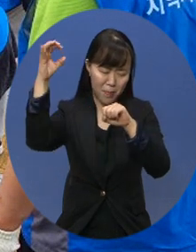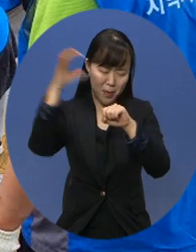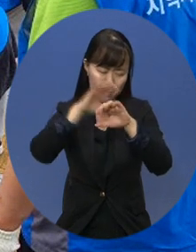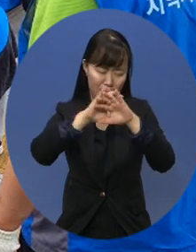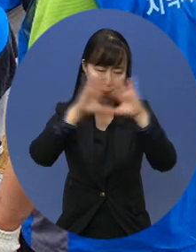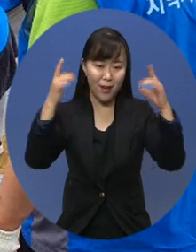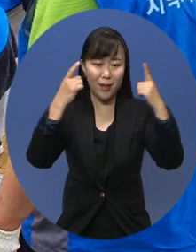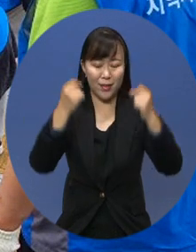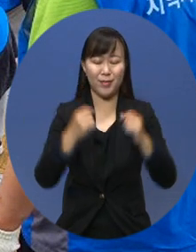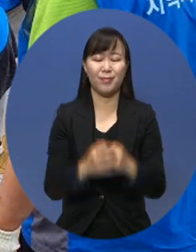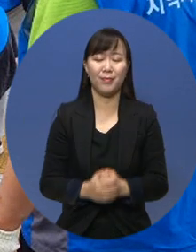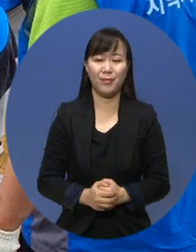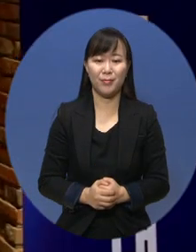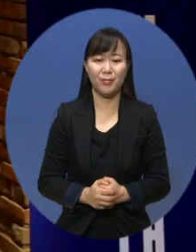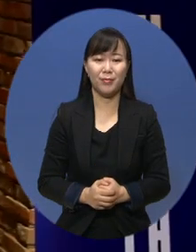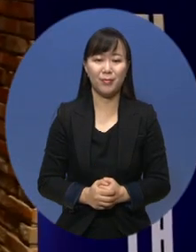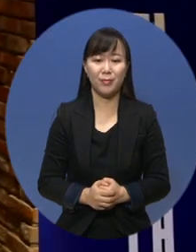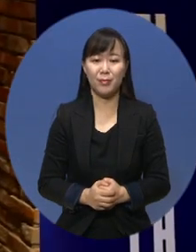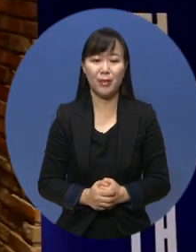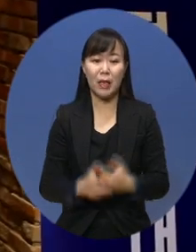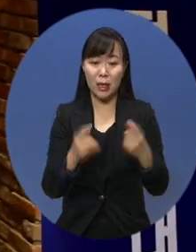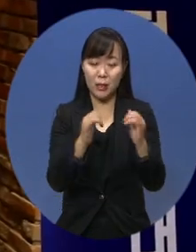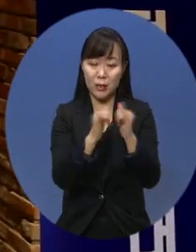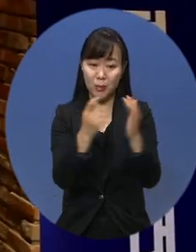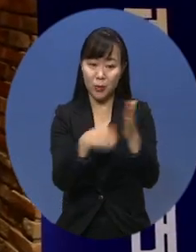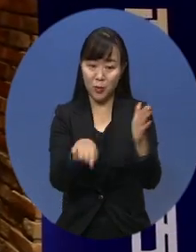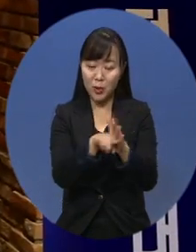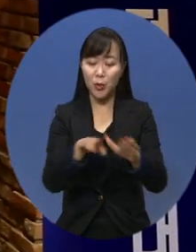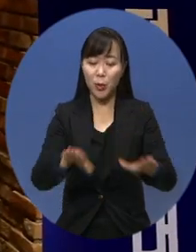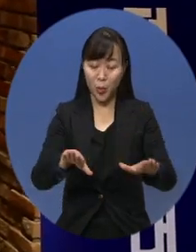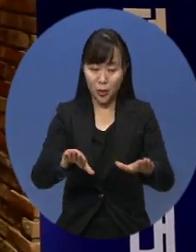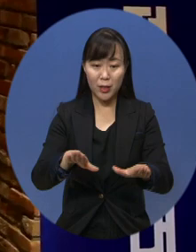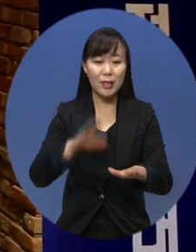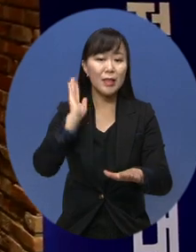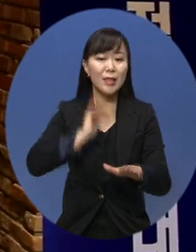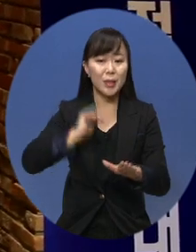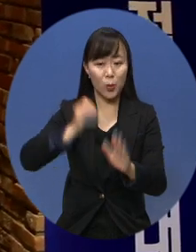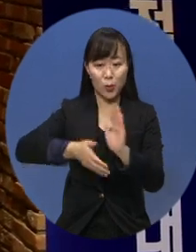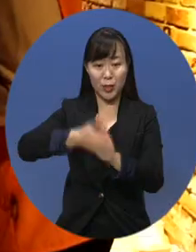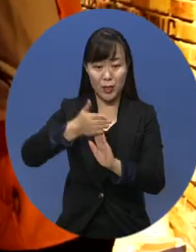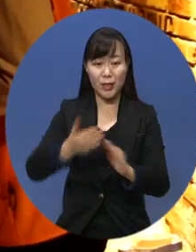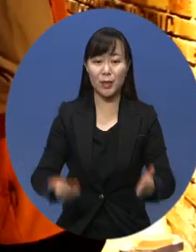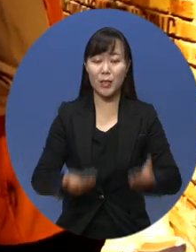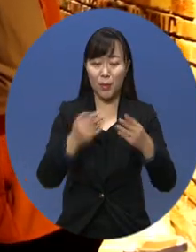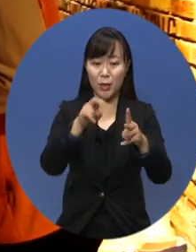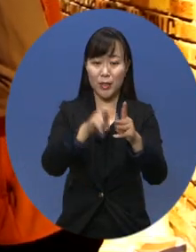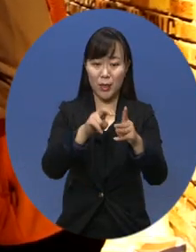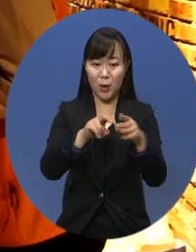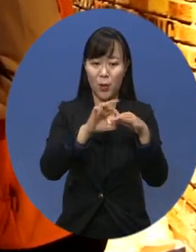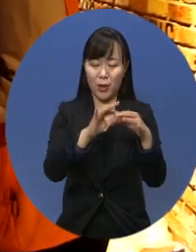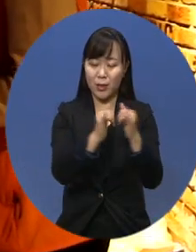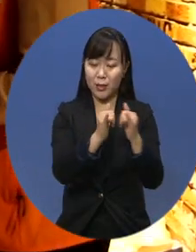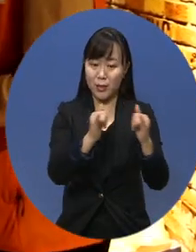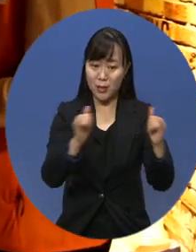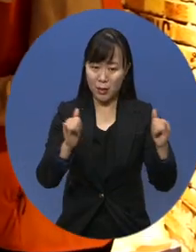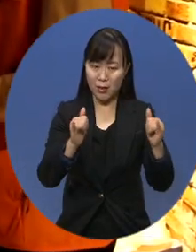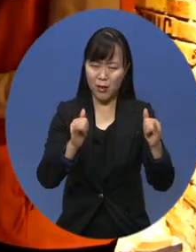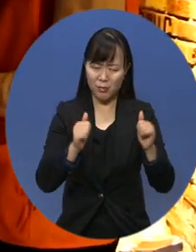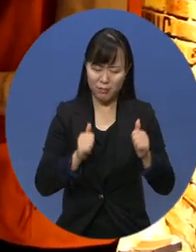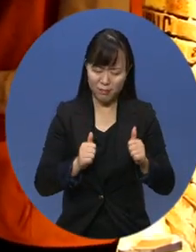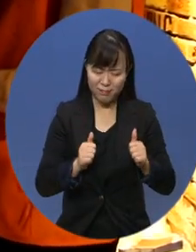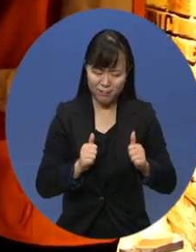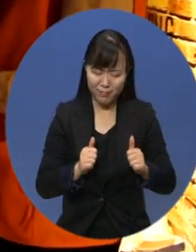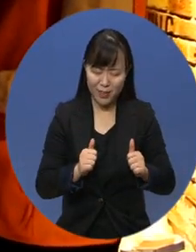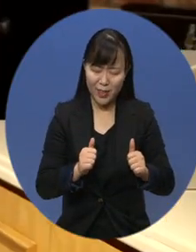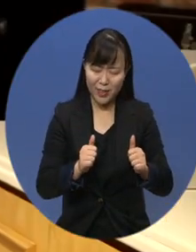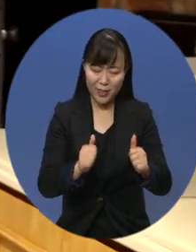갖습니다 이런 그들을 위해 이번에는 의정부시 자원봉사 센터 관계자들이 열심